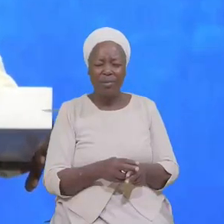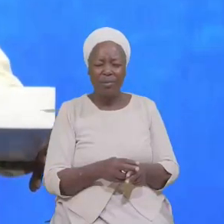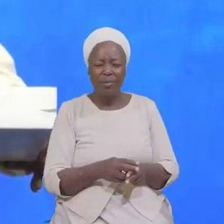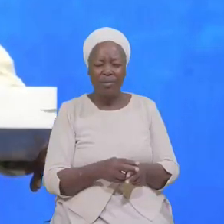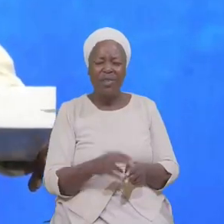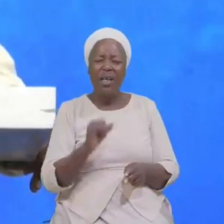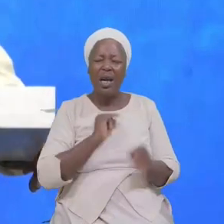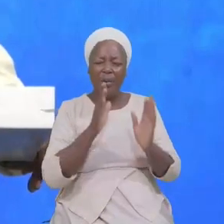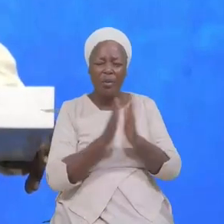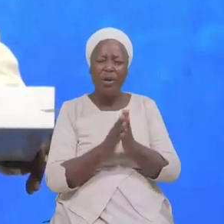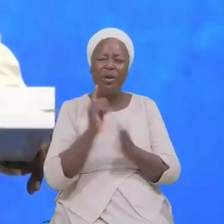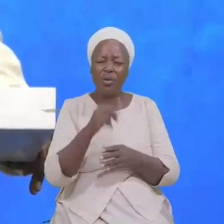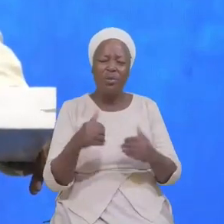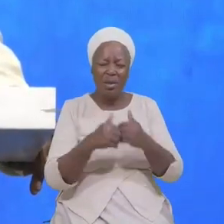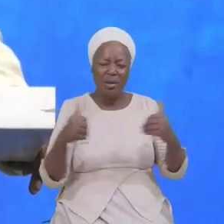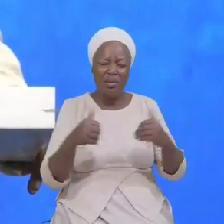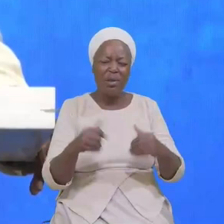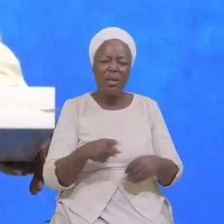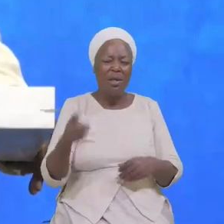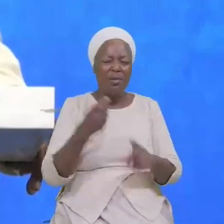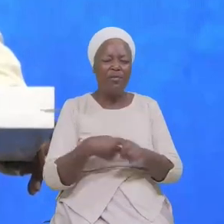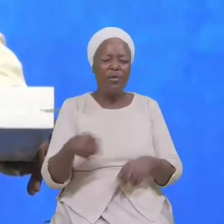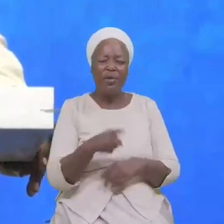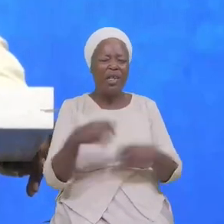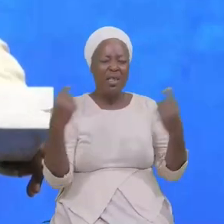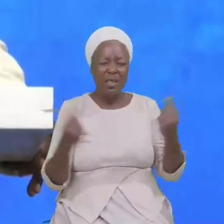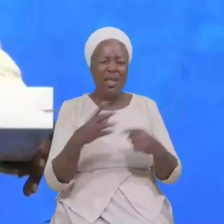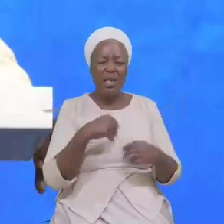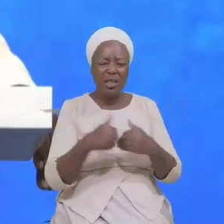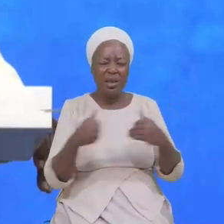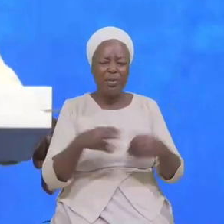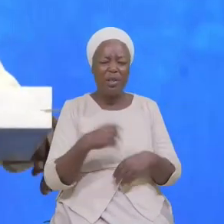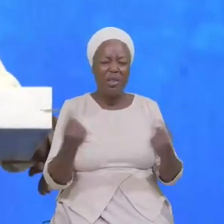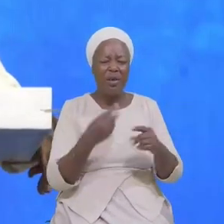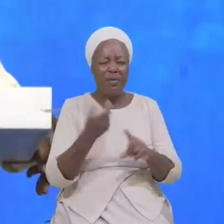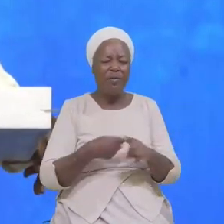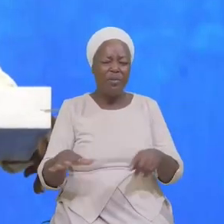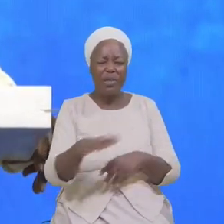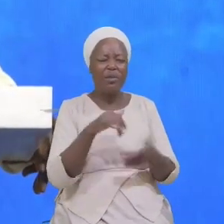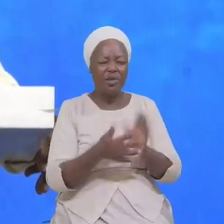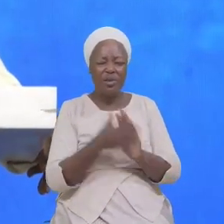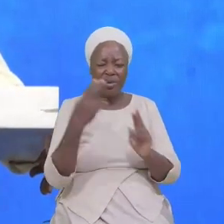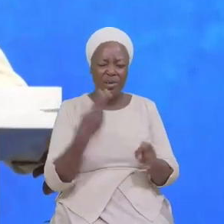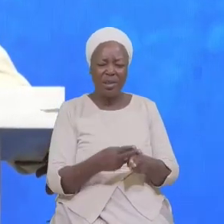Je prie que tu les sépares de leurs péchés et tu sépares les péchés de leur vie.